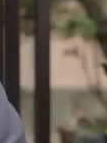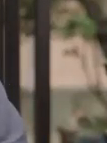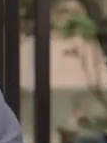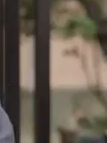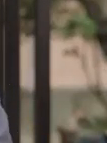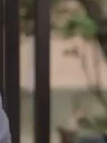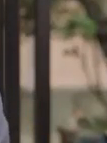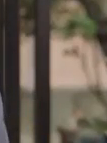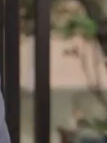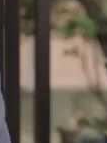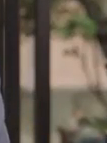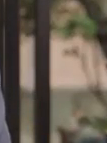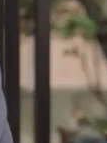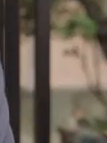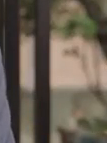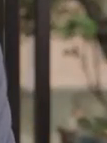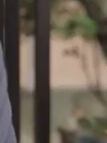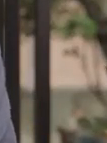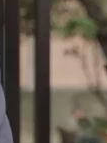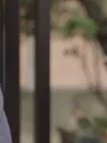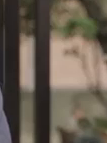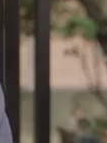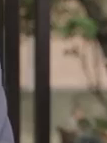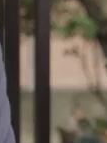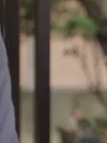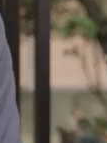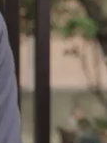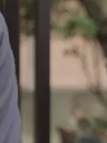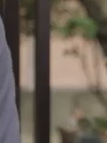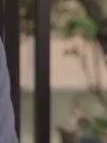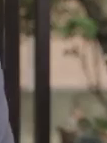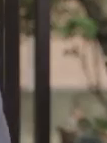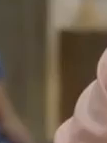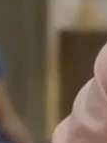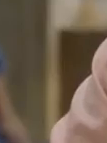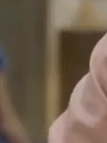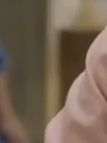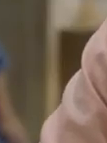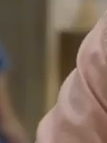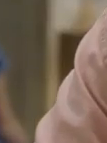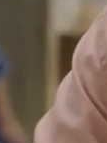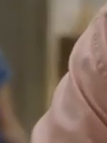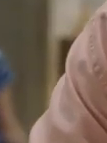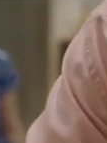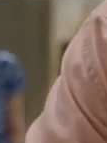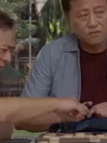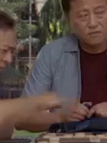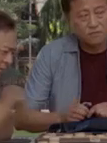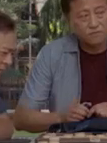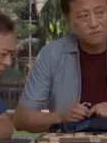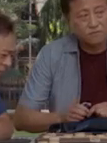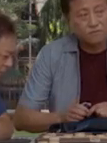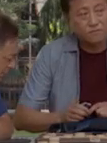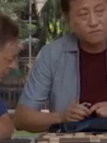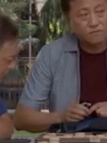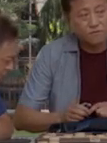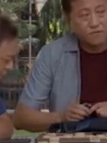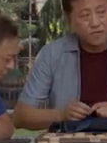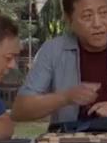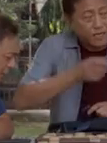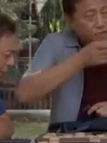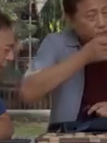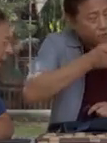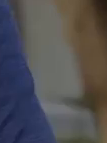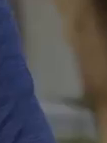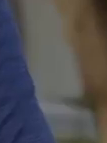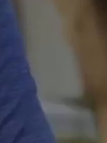怎么又晚了？ 这诊所太远了，这里多开几间就好了。 政府里需要有我们的人，需求才会被听到。